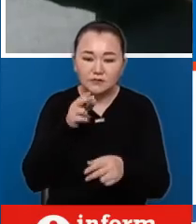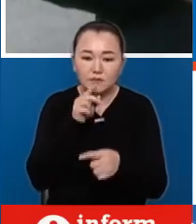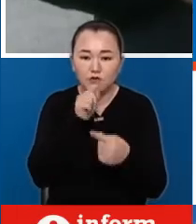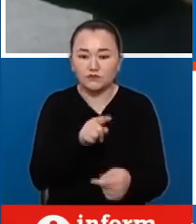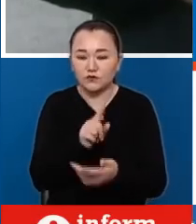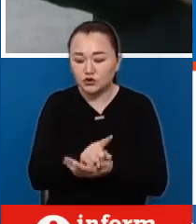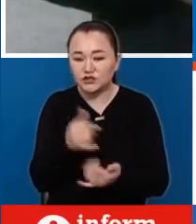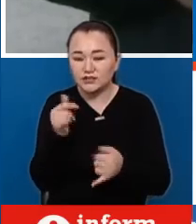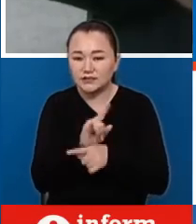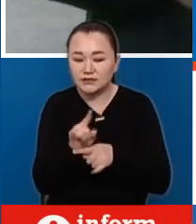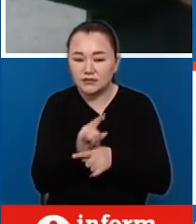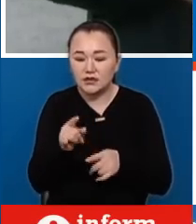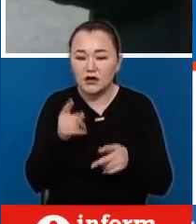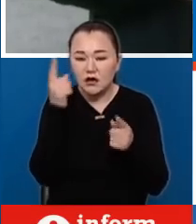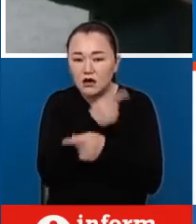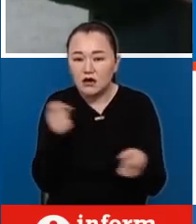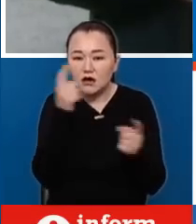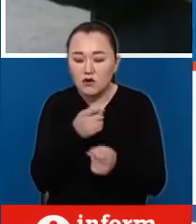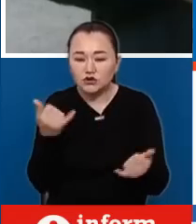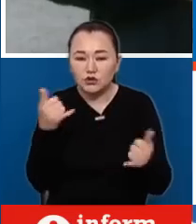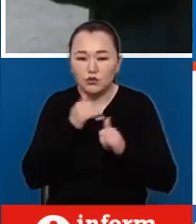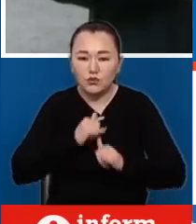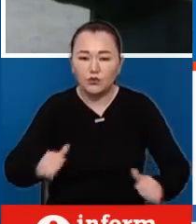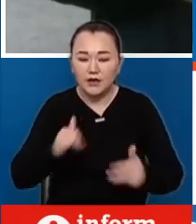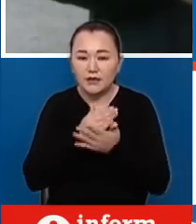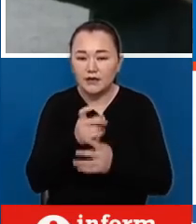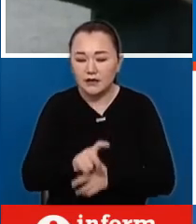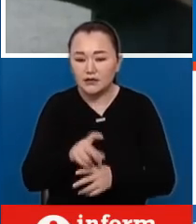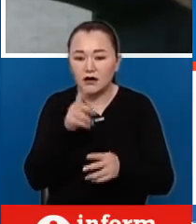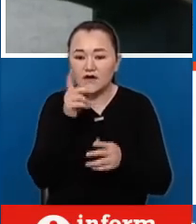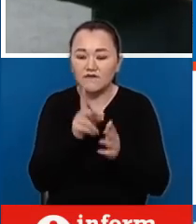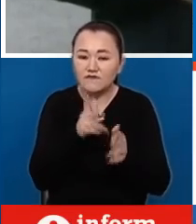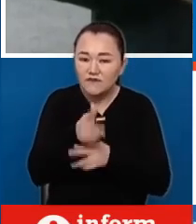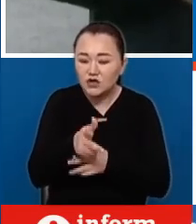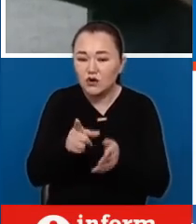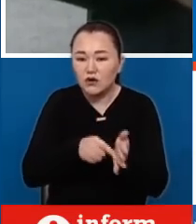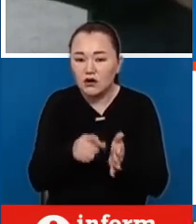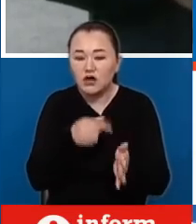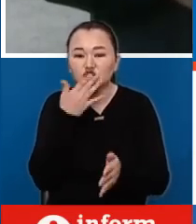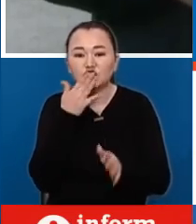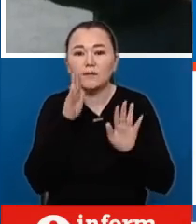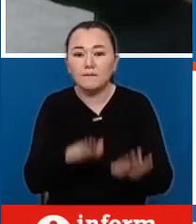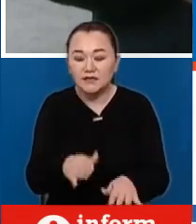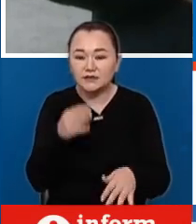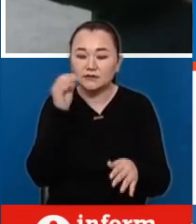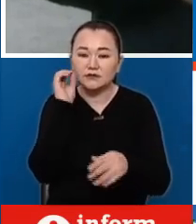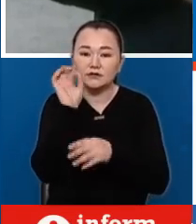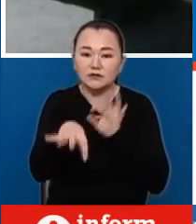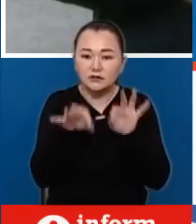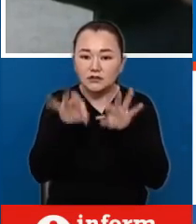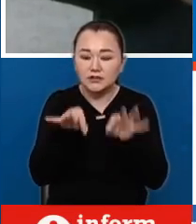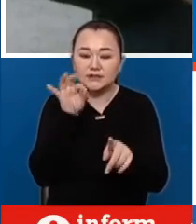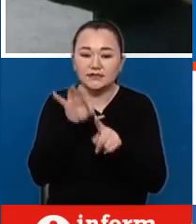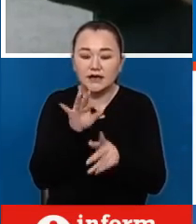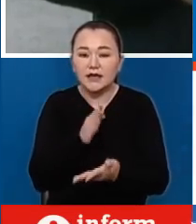қазір жалған деструктивті жарияланымдар көбейіп кеткен. Ал бұл сарындағы жазба авторлары шетелде отырып ел арасына іріткі салуды мақсат